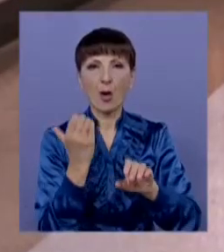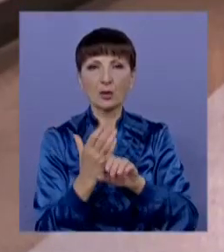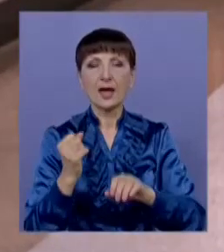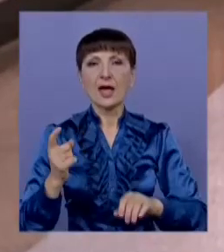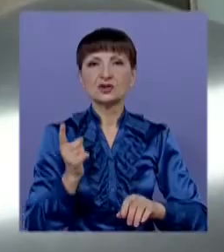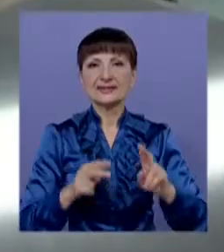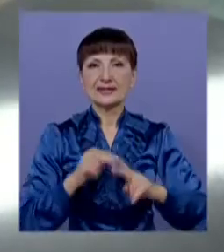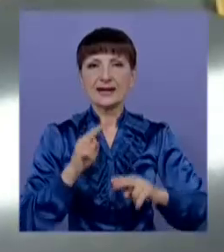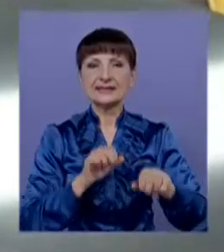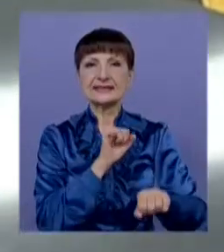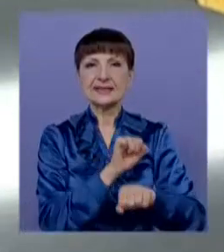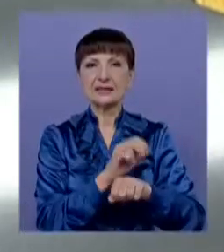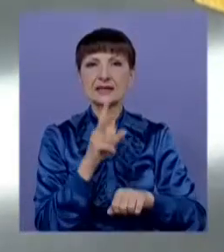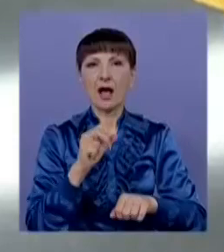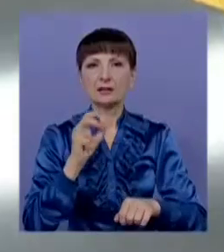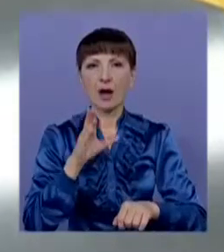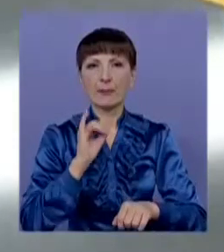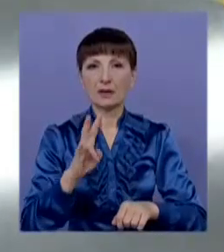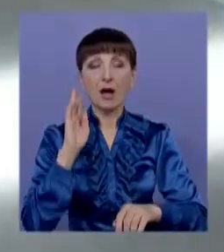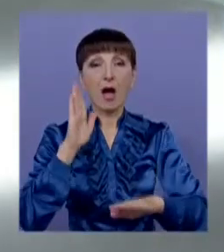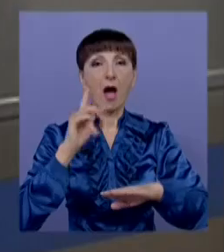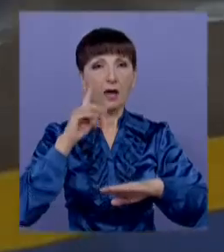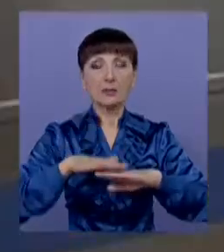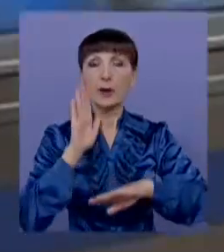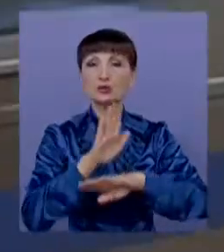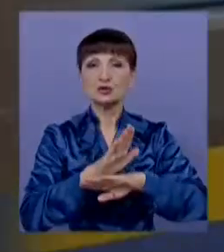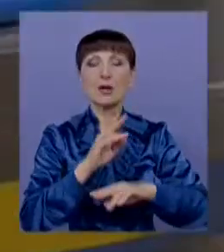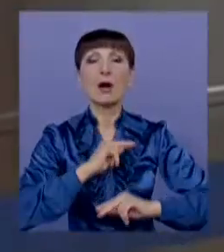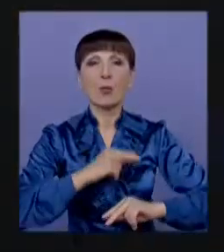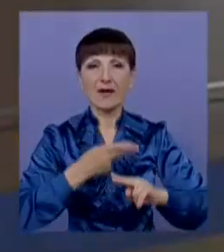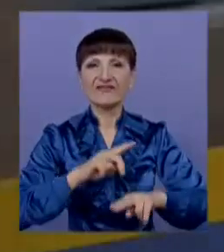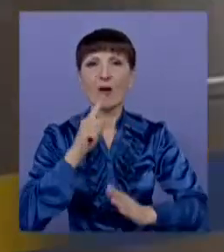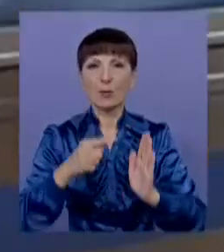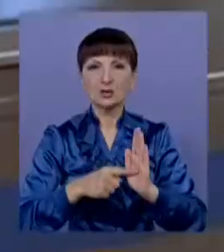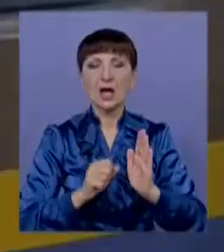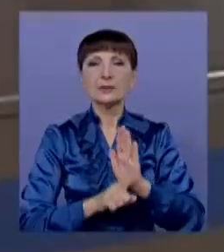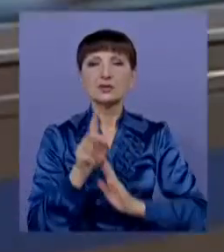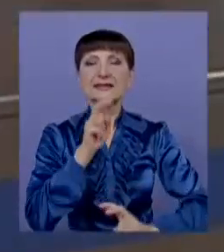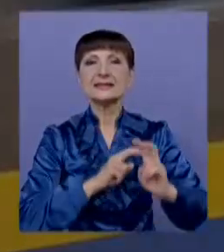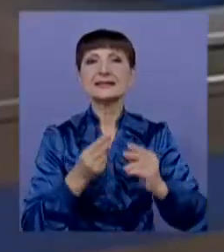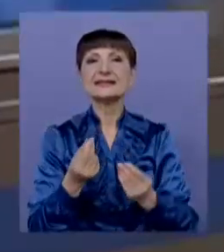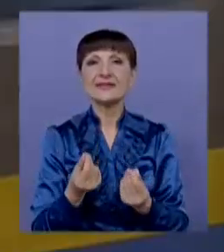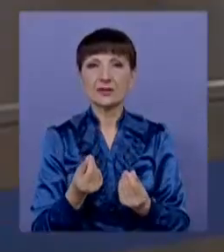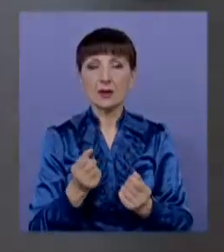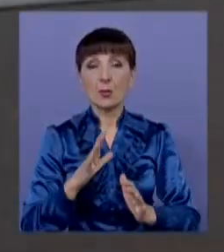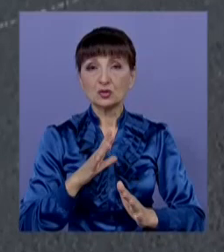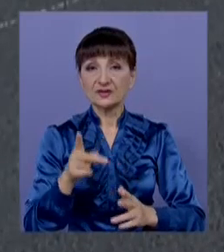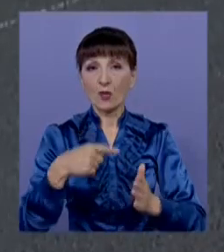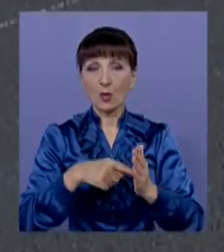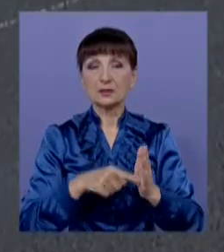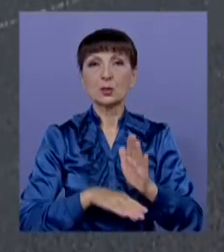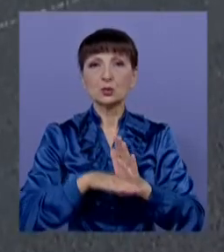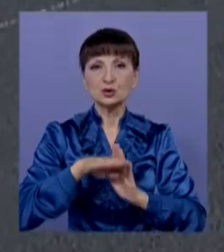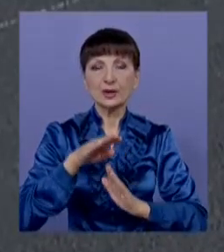ожидается строительство станции Калкаман. Аким поручил поработать над этими вопросами и приступить к поиску финансов. Возьмутся в городе за